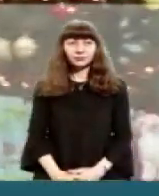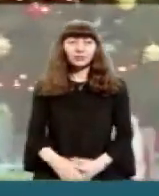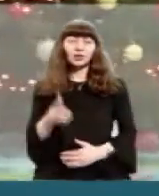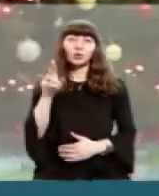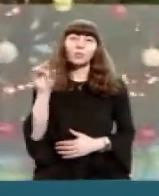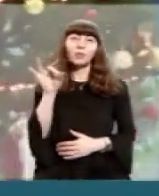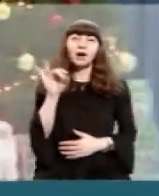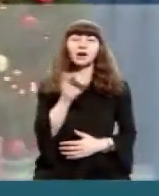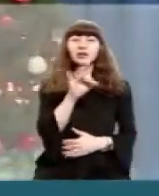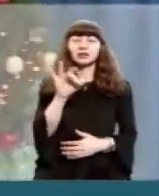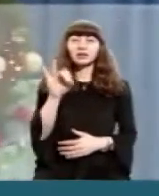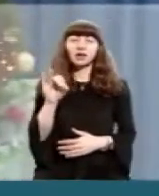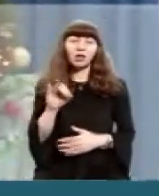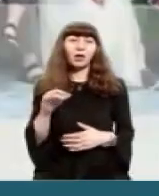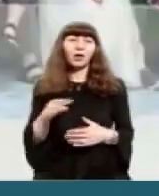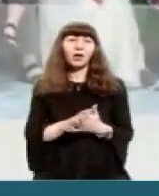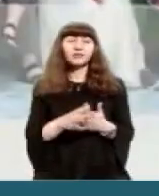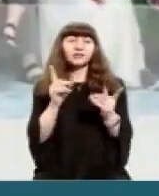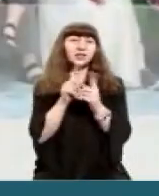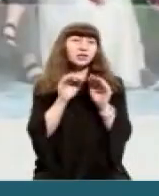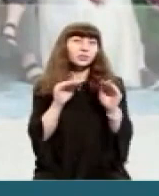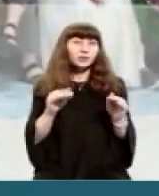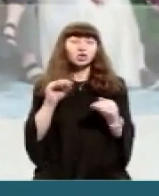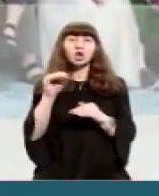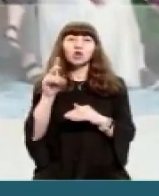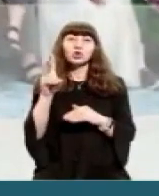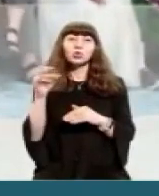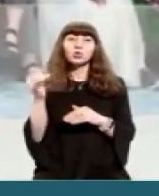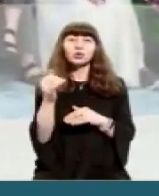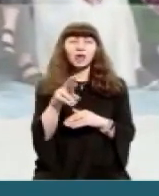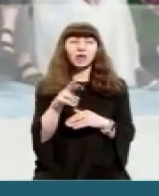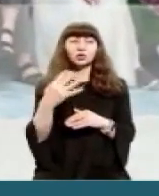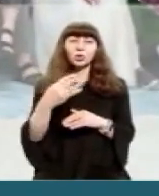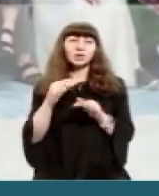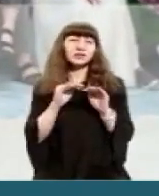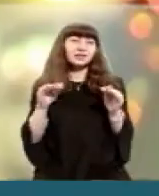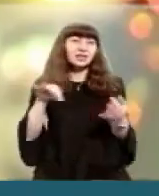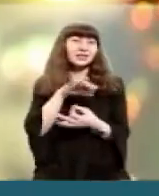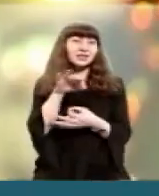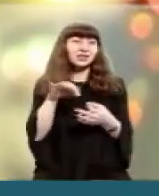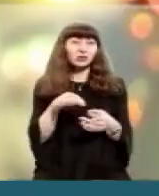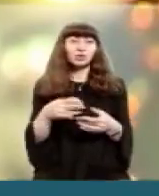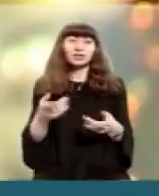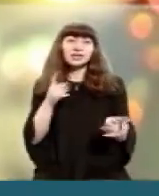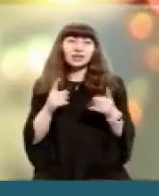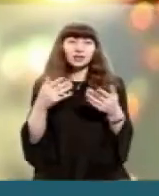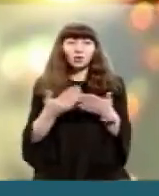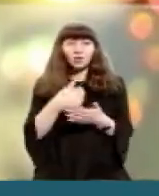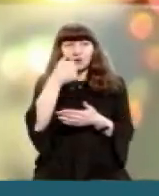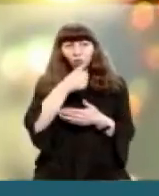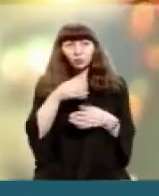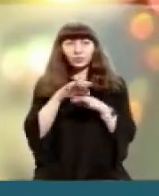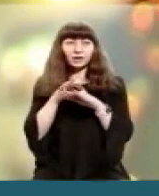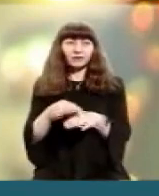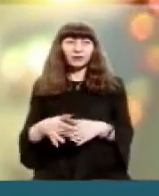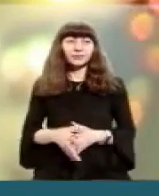Кумар Аксакалов посетил деревню семейного типа Жануя. Здесь проживает более 40 детей-сирот. Для ребят организован настоящий новогодний праздник. Все как